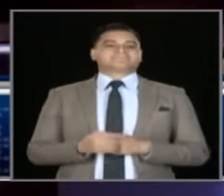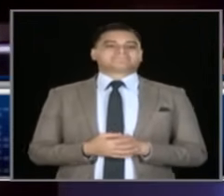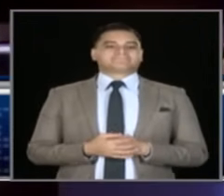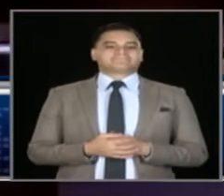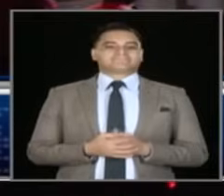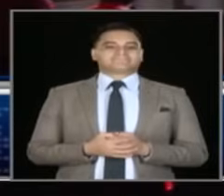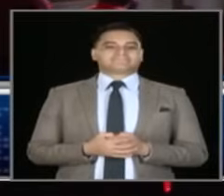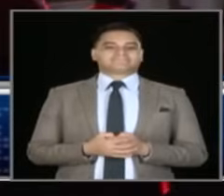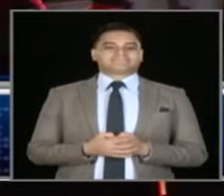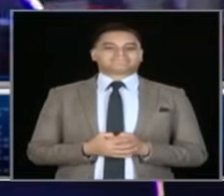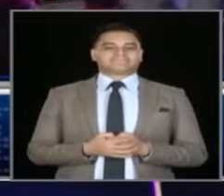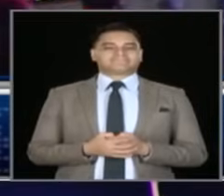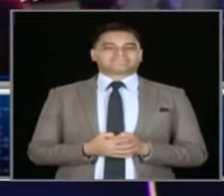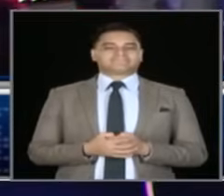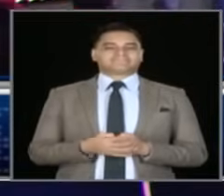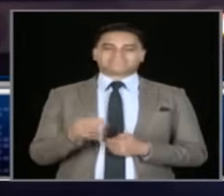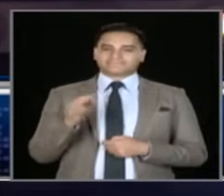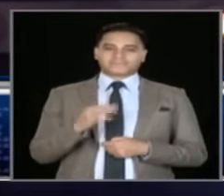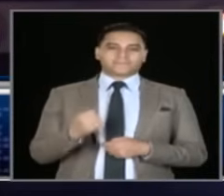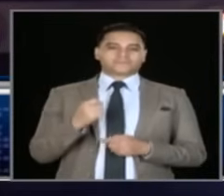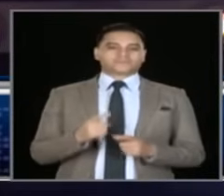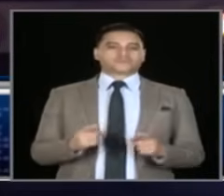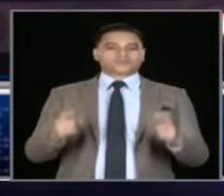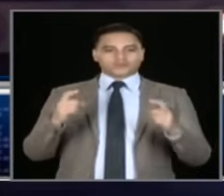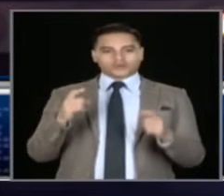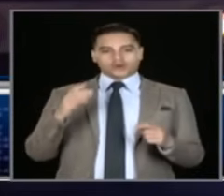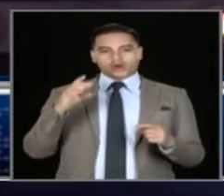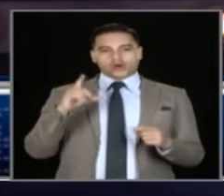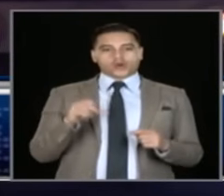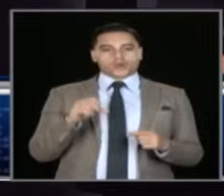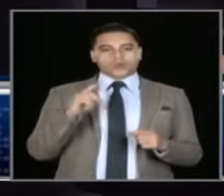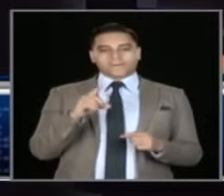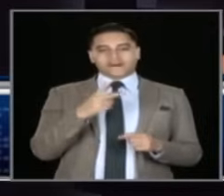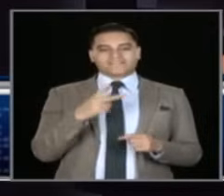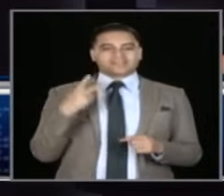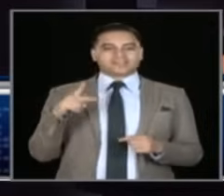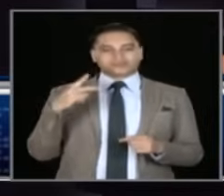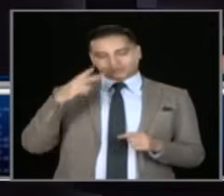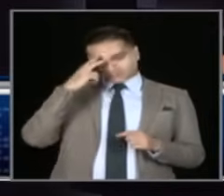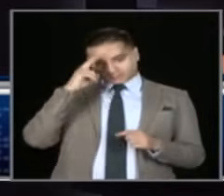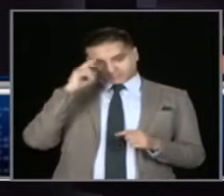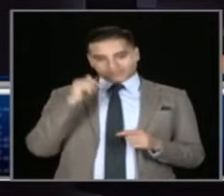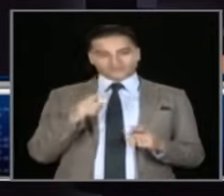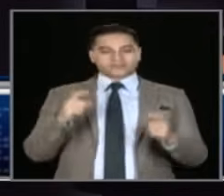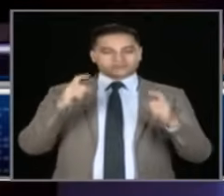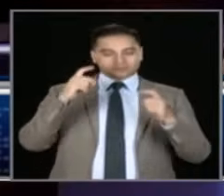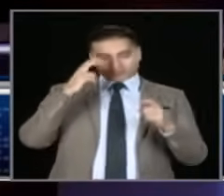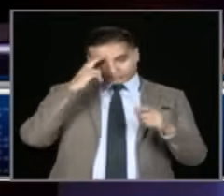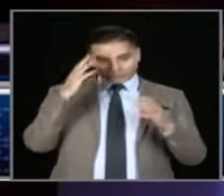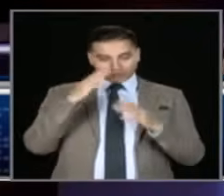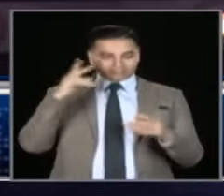خاطئة. في بطولة سوبر جلوب 2022 كانت في السعودية،